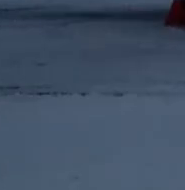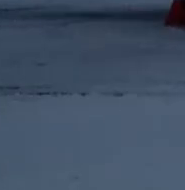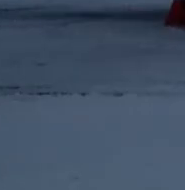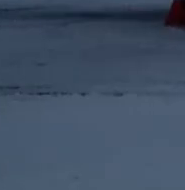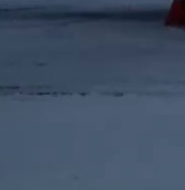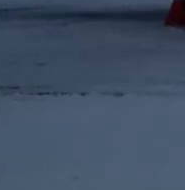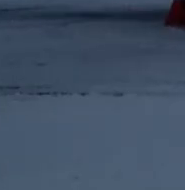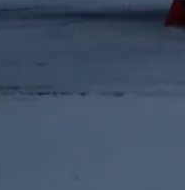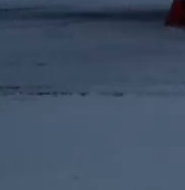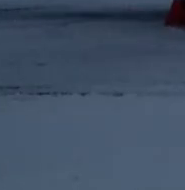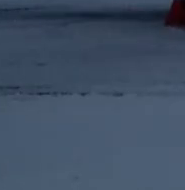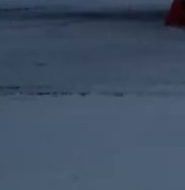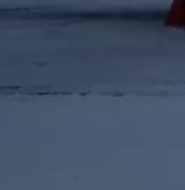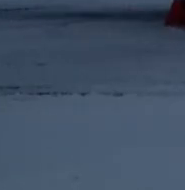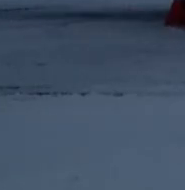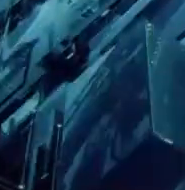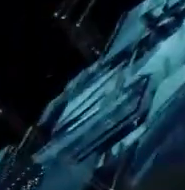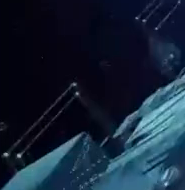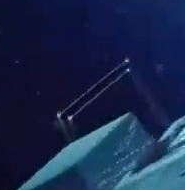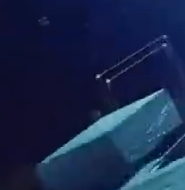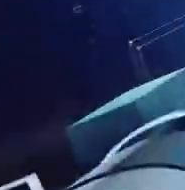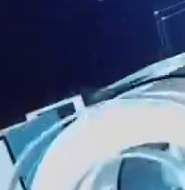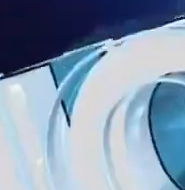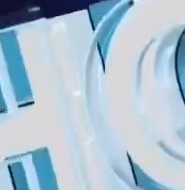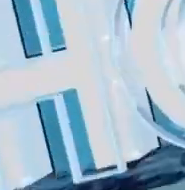Нуржан Муканов, телеканал ЖИЦУ.